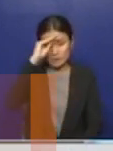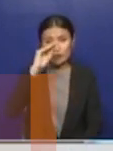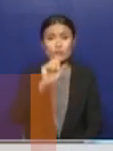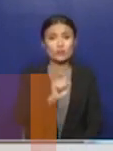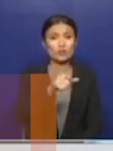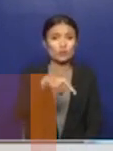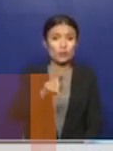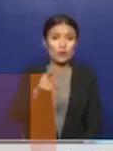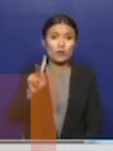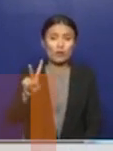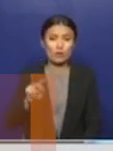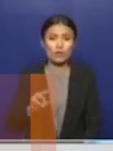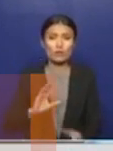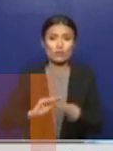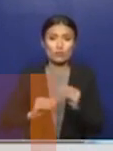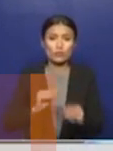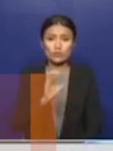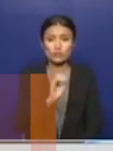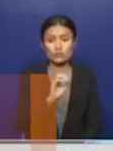เบอร์โทรศัพท์ไว้ก็คือ